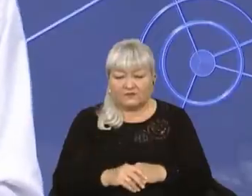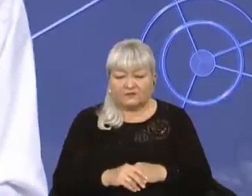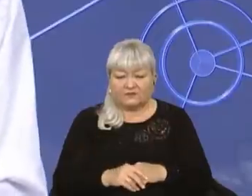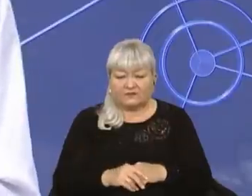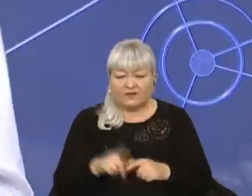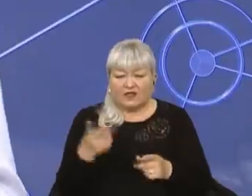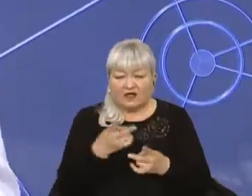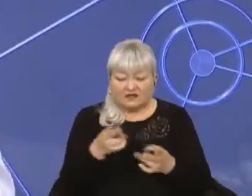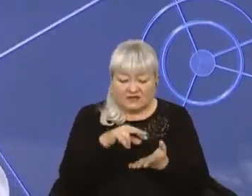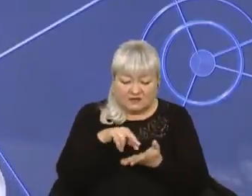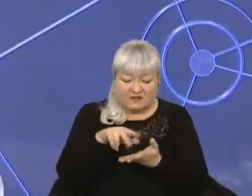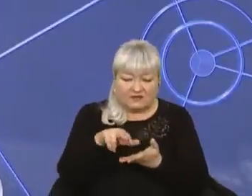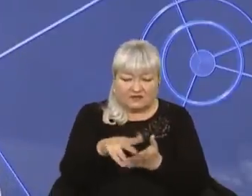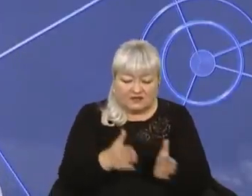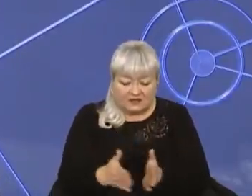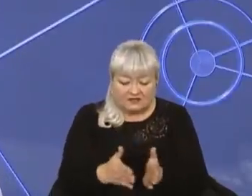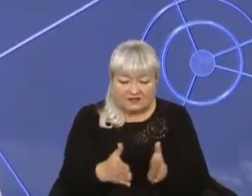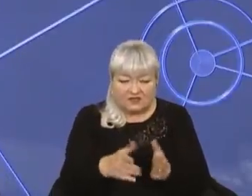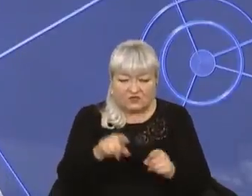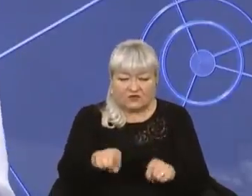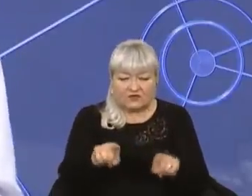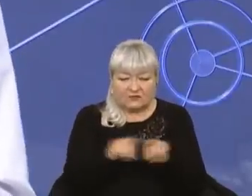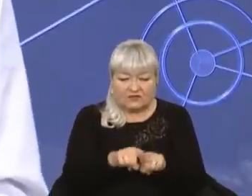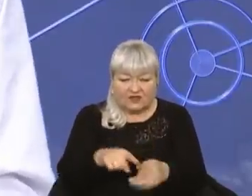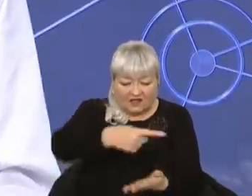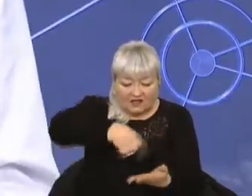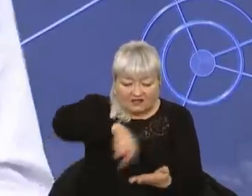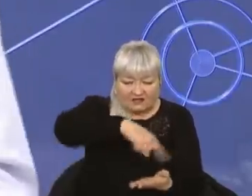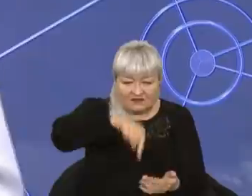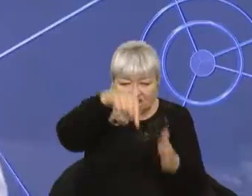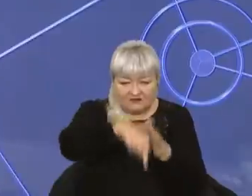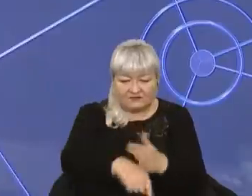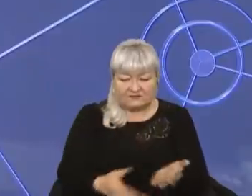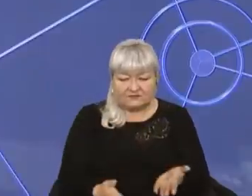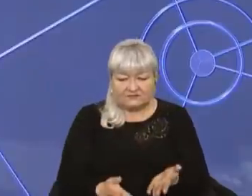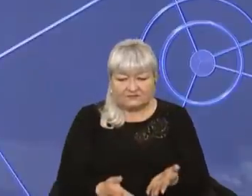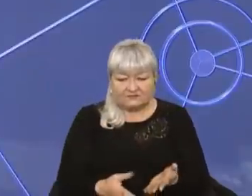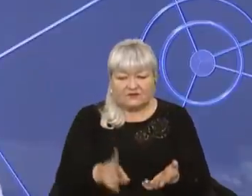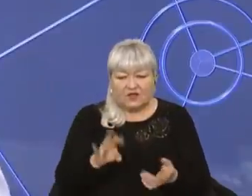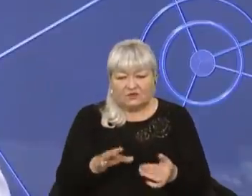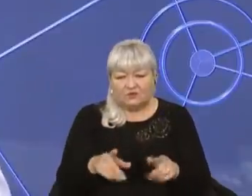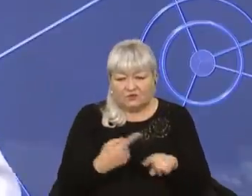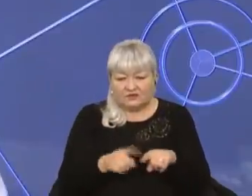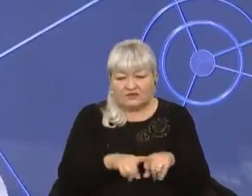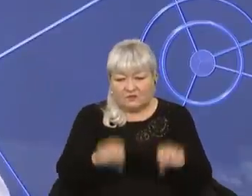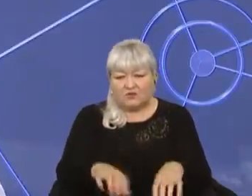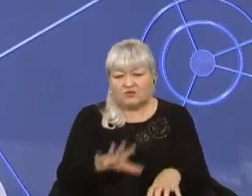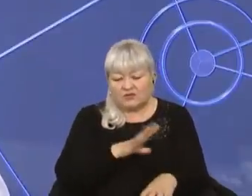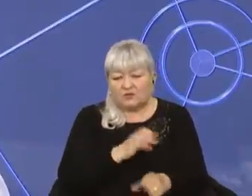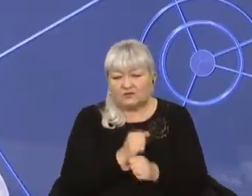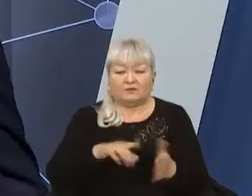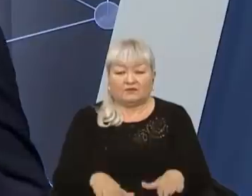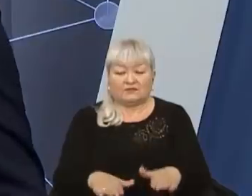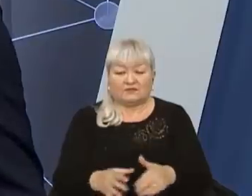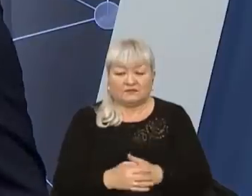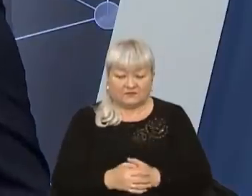до нього треба ходити стежкою, і там, знаєте, така дірка внизу. Ну, хоч це можна було зробити, Олеже